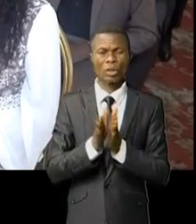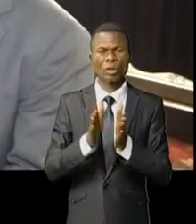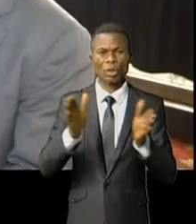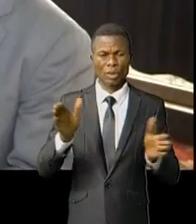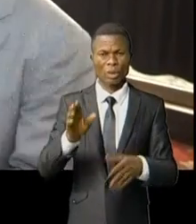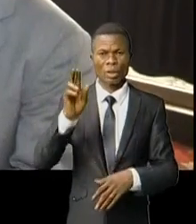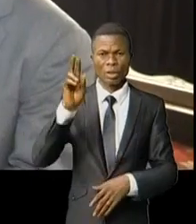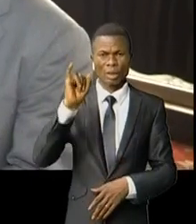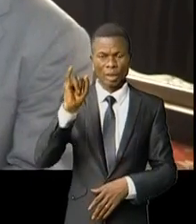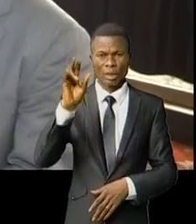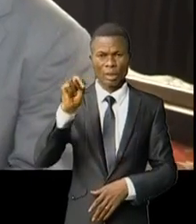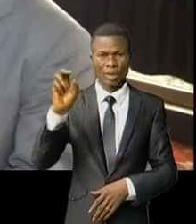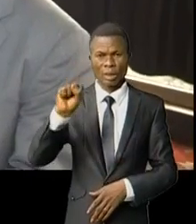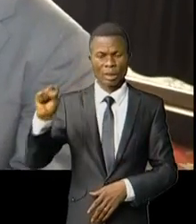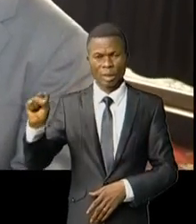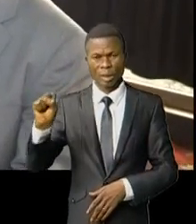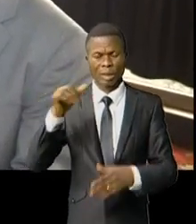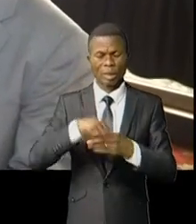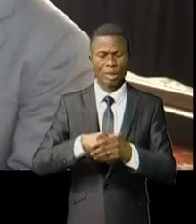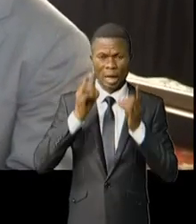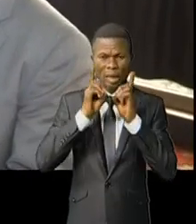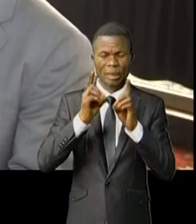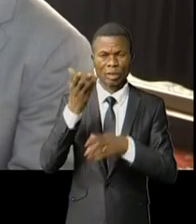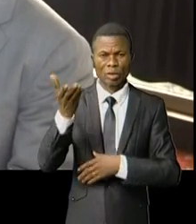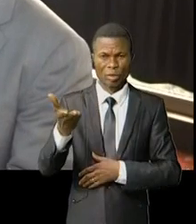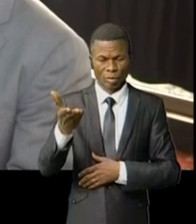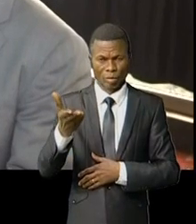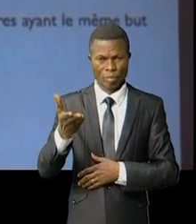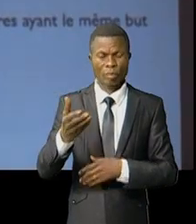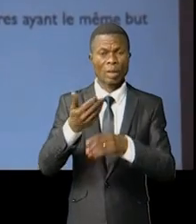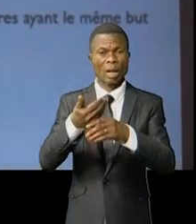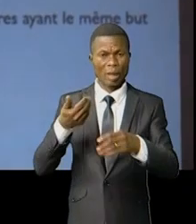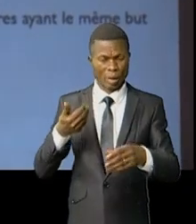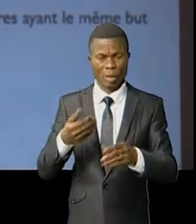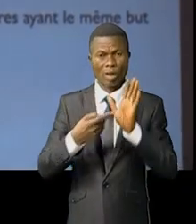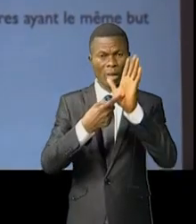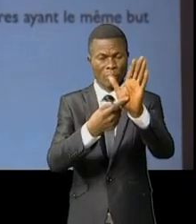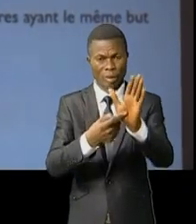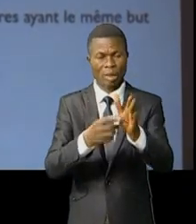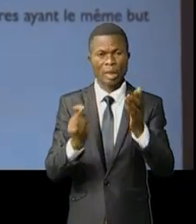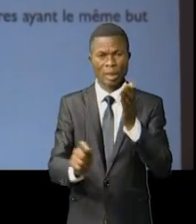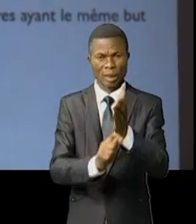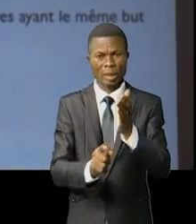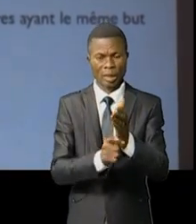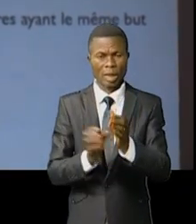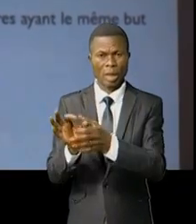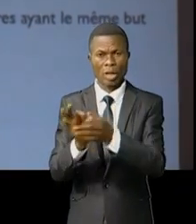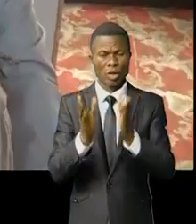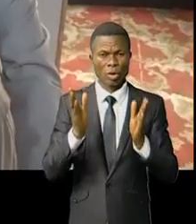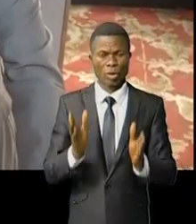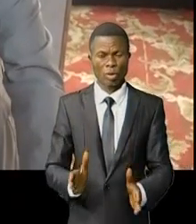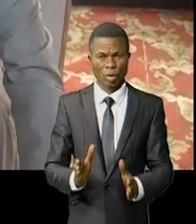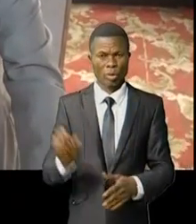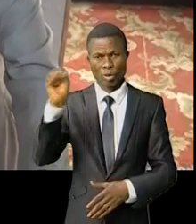de l'INES, Serge Bokouma, dans son mot de circonstance. C'était bien avant la présentation technique par le coordonnateur